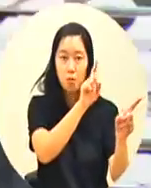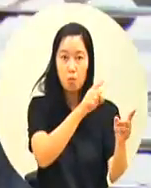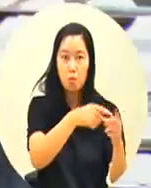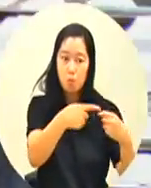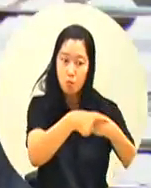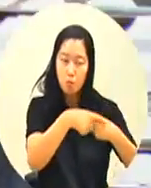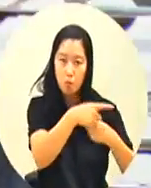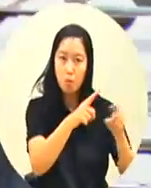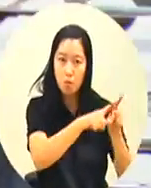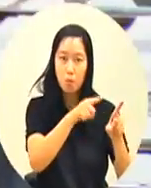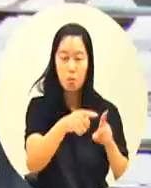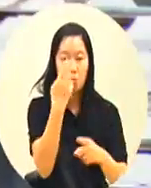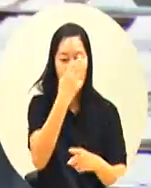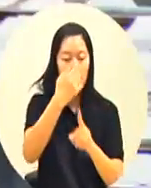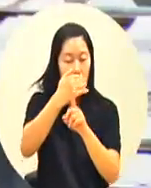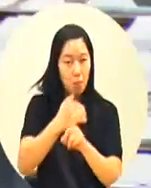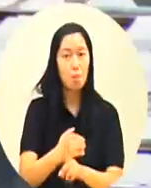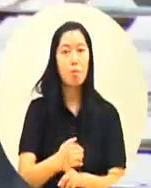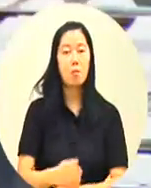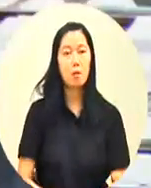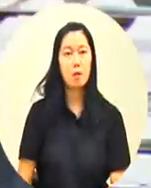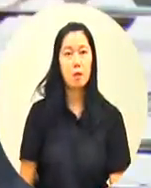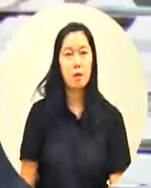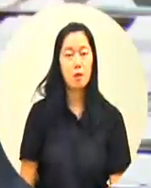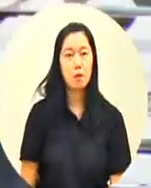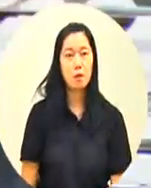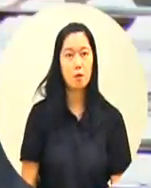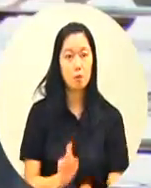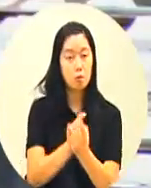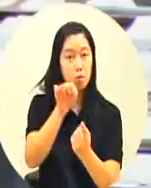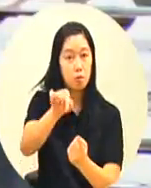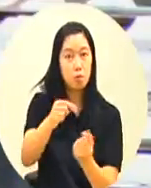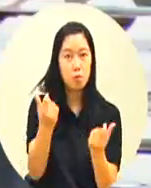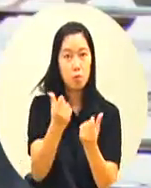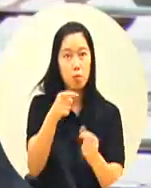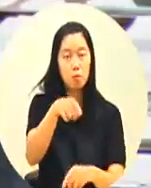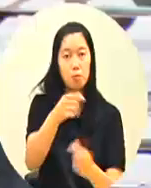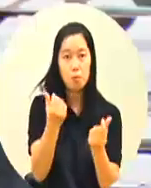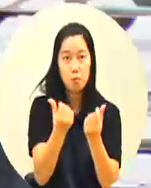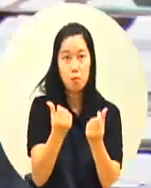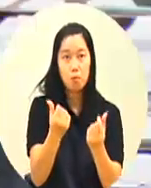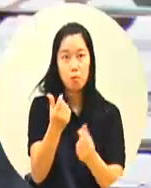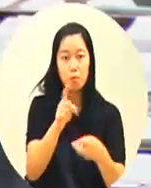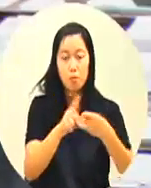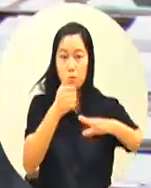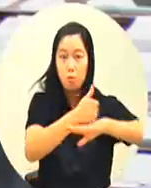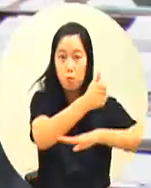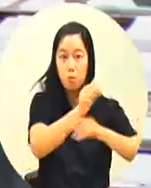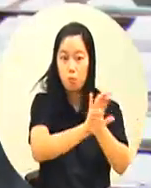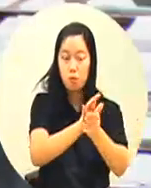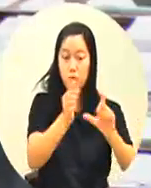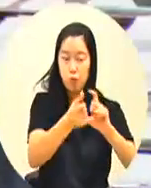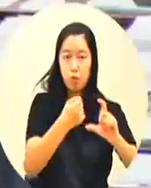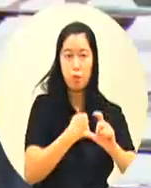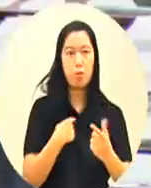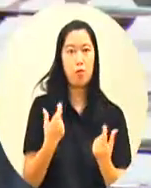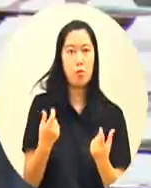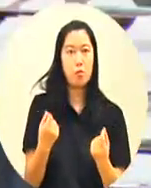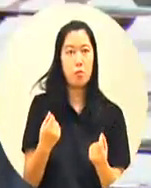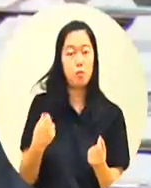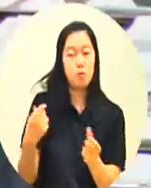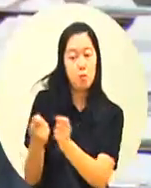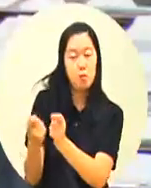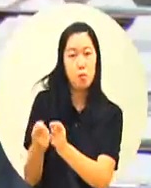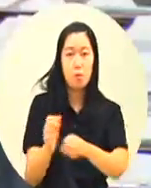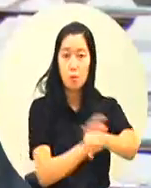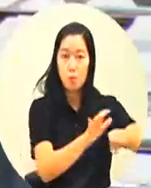康风险降下来，其实这样才有意义。对我们像主席的那个选区，像我的选区在旁边，左